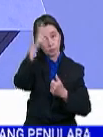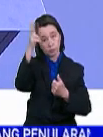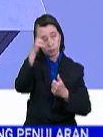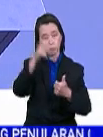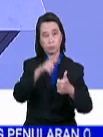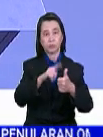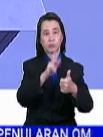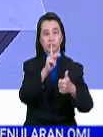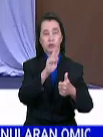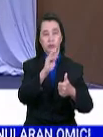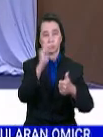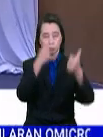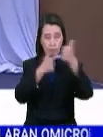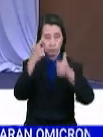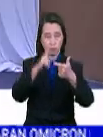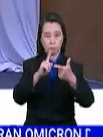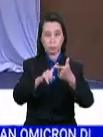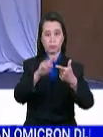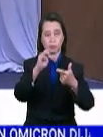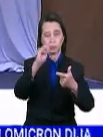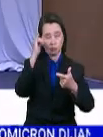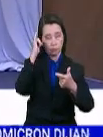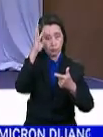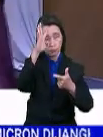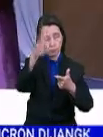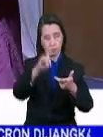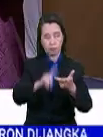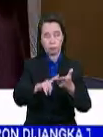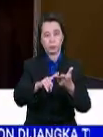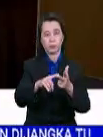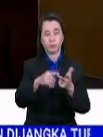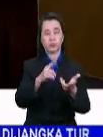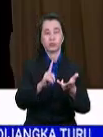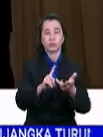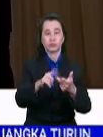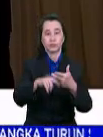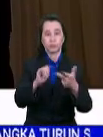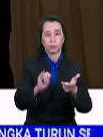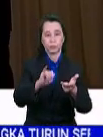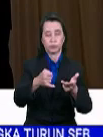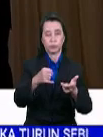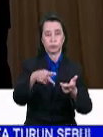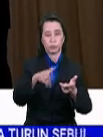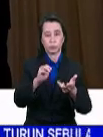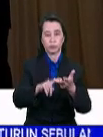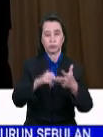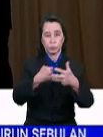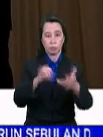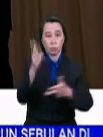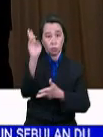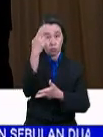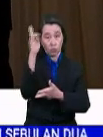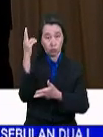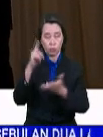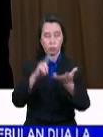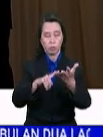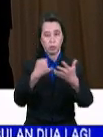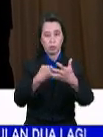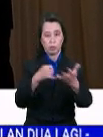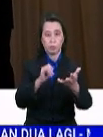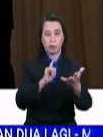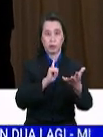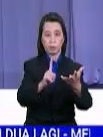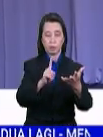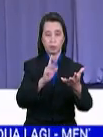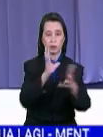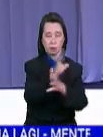yaitu Kementerian pelancongan industri kreatif dan seni persembahan jabatan ketua menteri jabatan hutan Pak jabatan